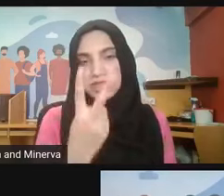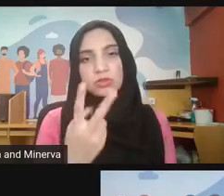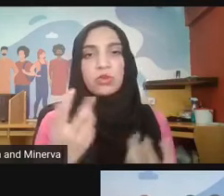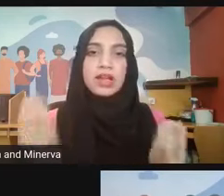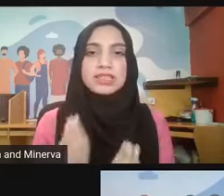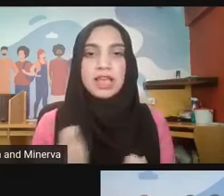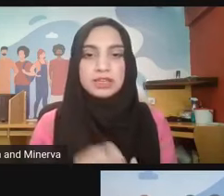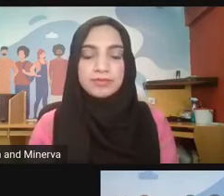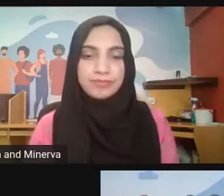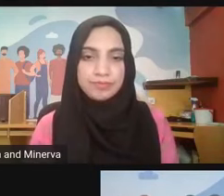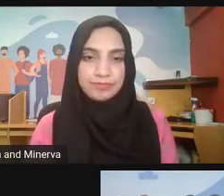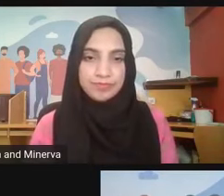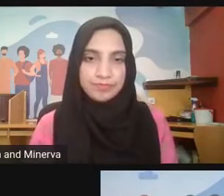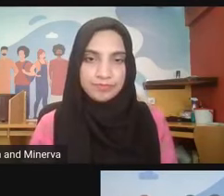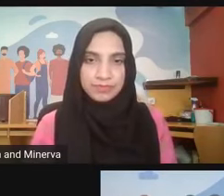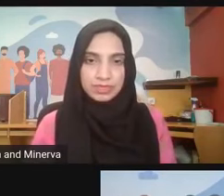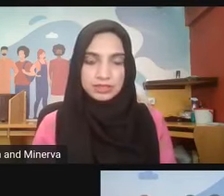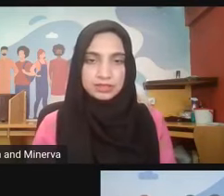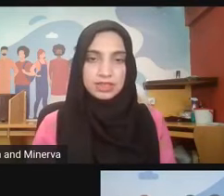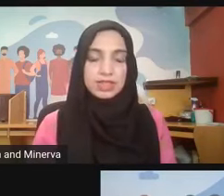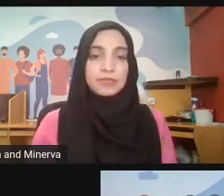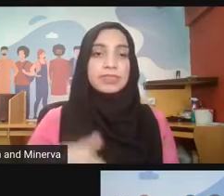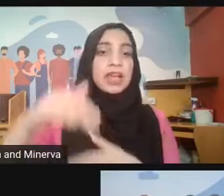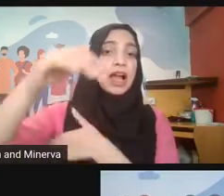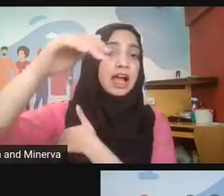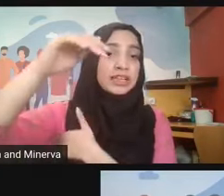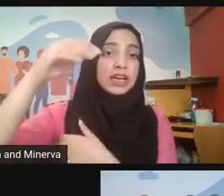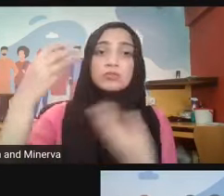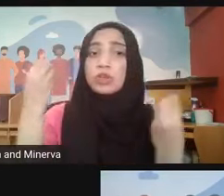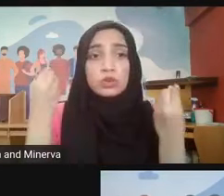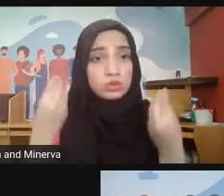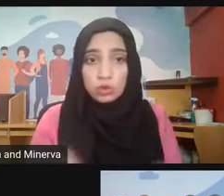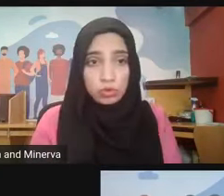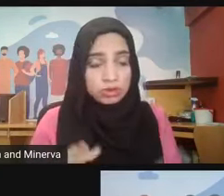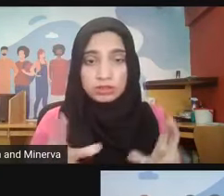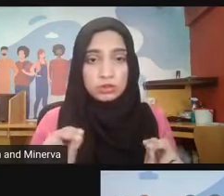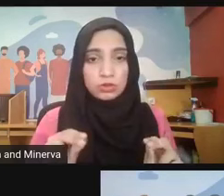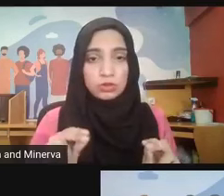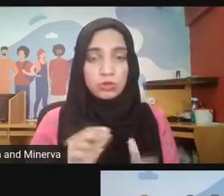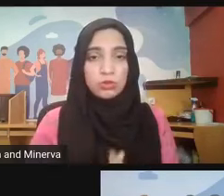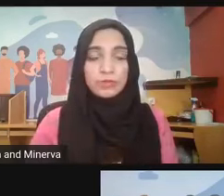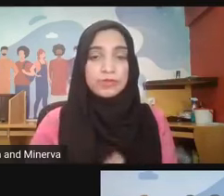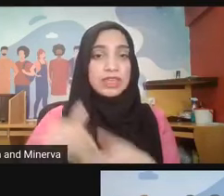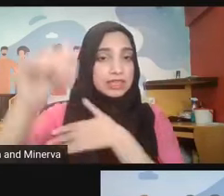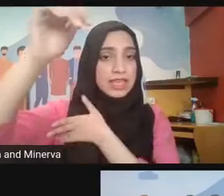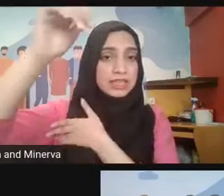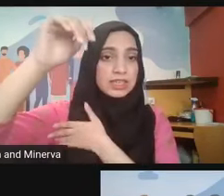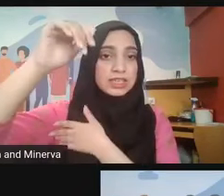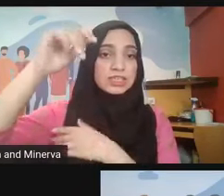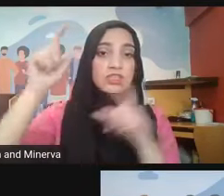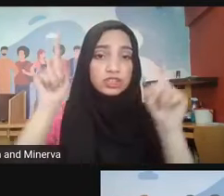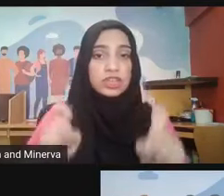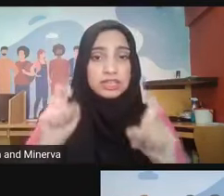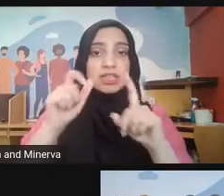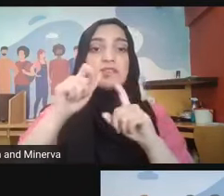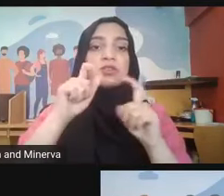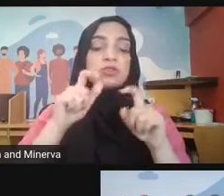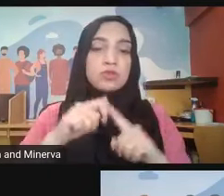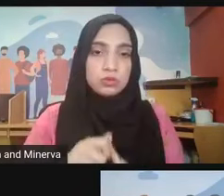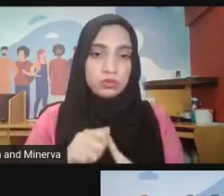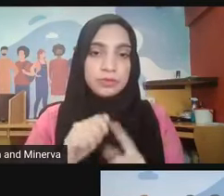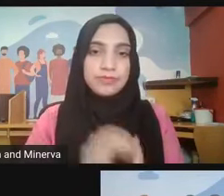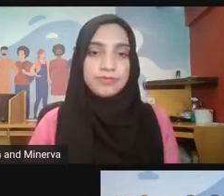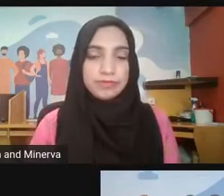about breast, we cannot leave our underarms. क्योंकि हमारा breast tissue axillary tail जा रही होती है हमारी axilla में या समझ रहे हैं